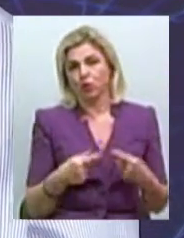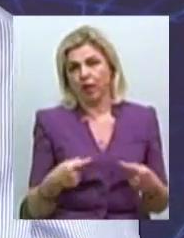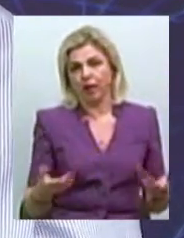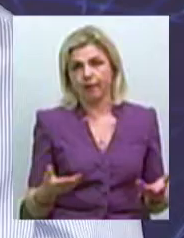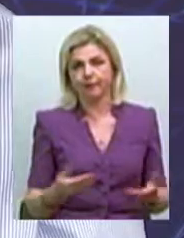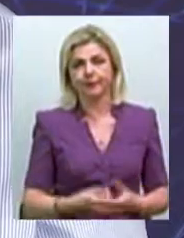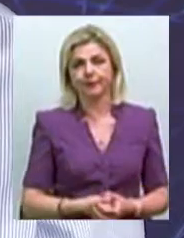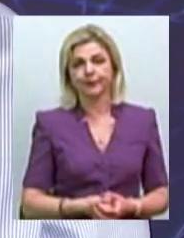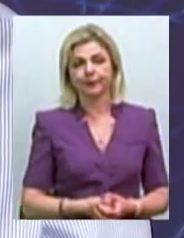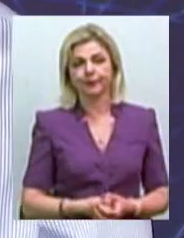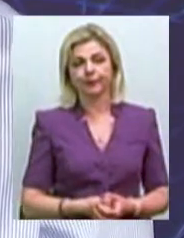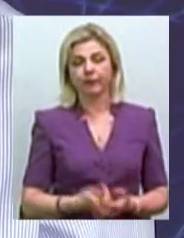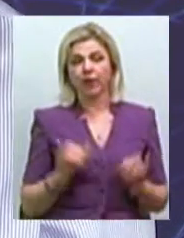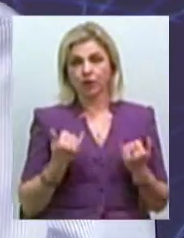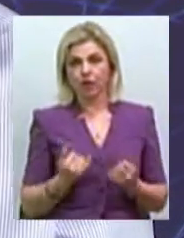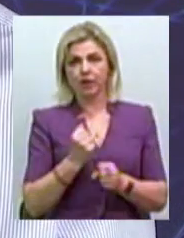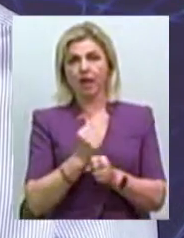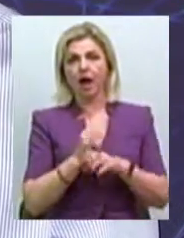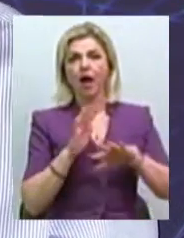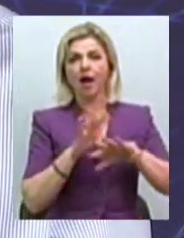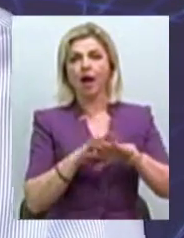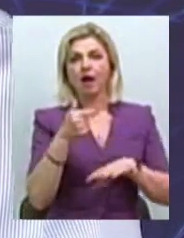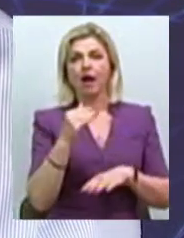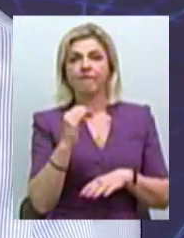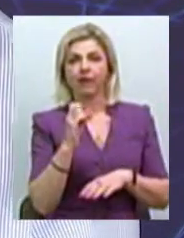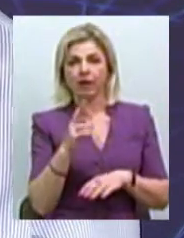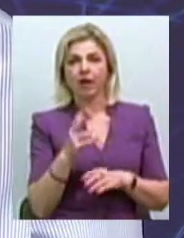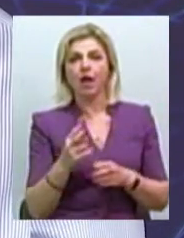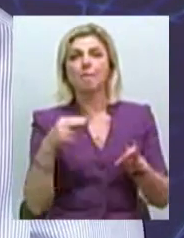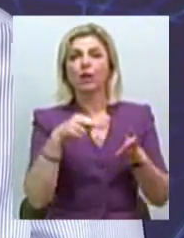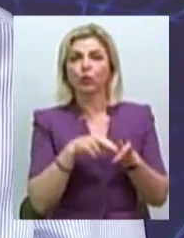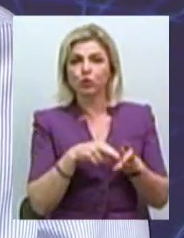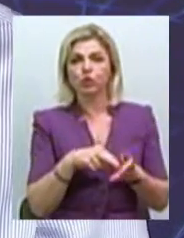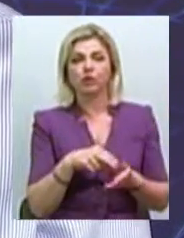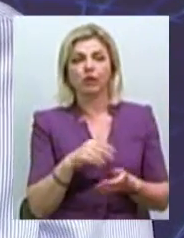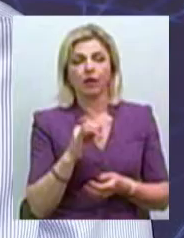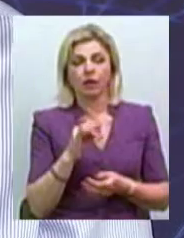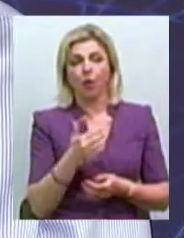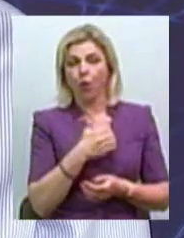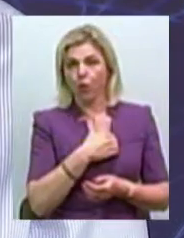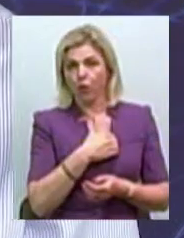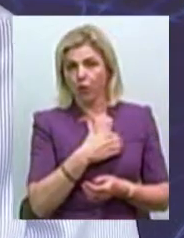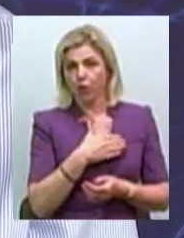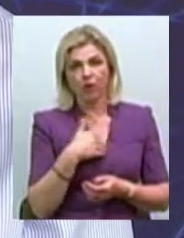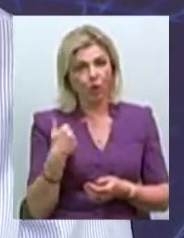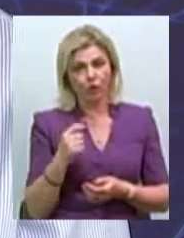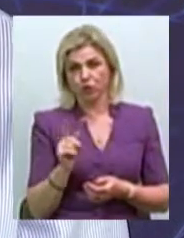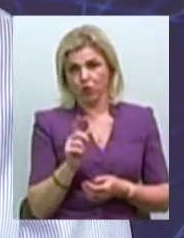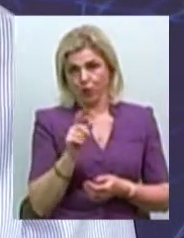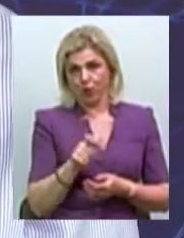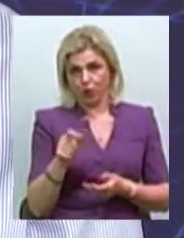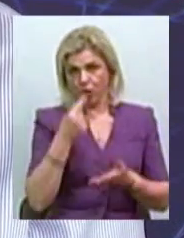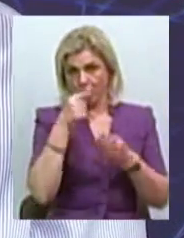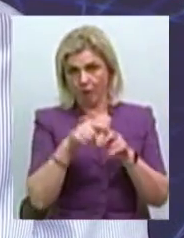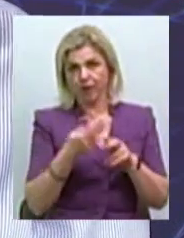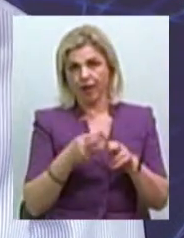Але, дивіться, ми зараз складаємо графік. Ми зараз складаємо графік відключення. І, ну, не хотілося, да, щоб люди туди попадали